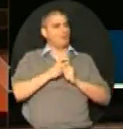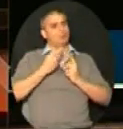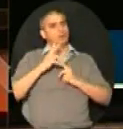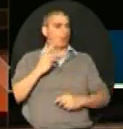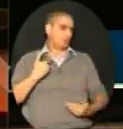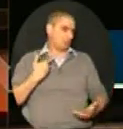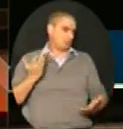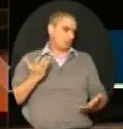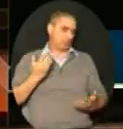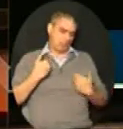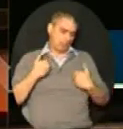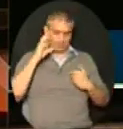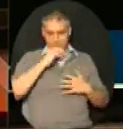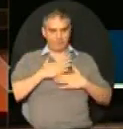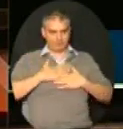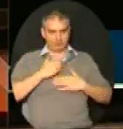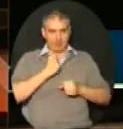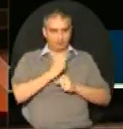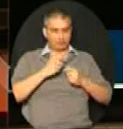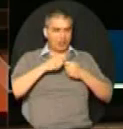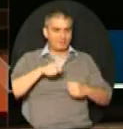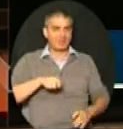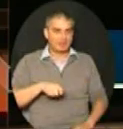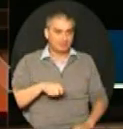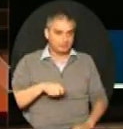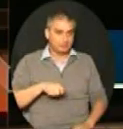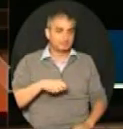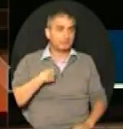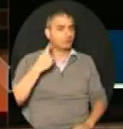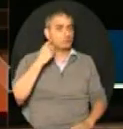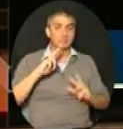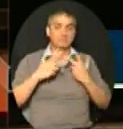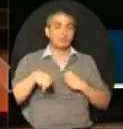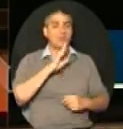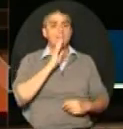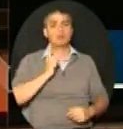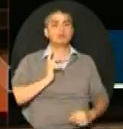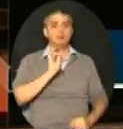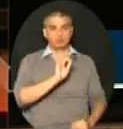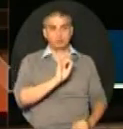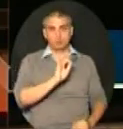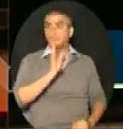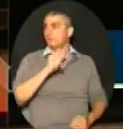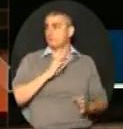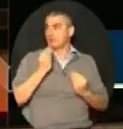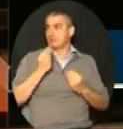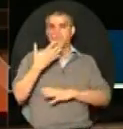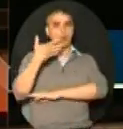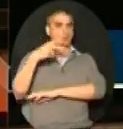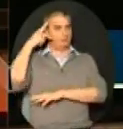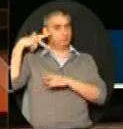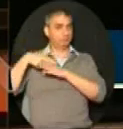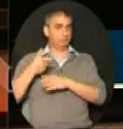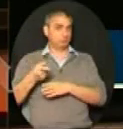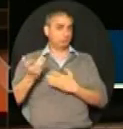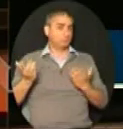תחת כנפיים, שככה אני תופסת את עבודת חברי הכנסת. שומעת מהציבור על הבעיות האישיות שלו, גם על הדברים הלאומיים שמטרידים